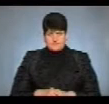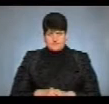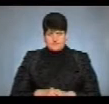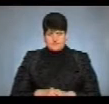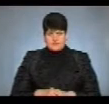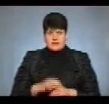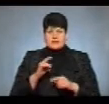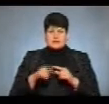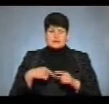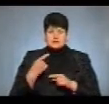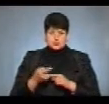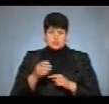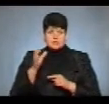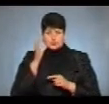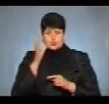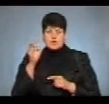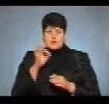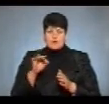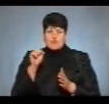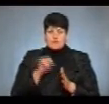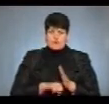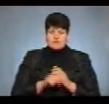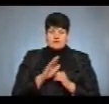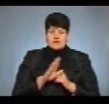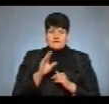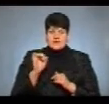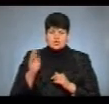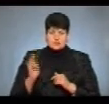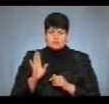Наступне слухання у справі про вбивство Віталія Ващенка відбудеться